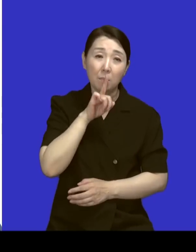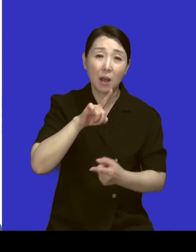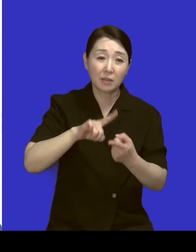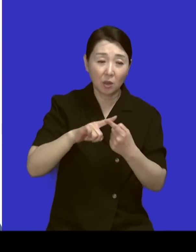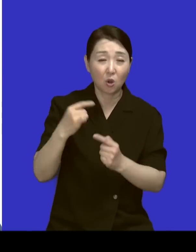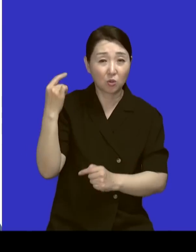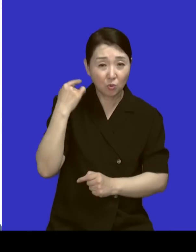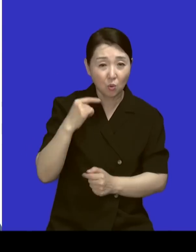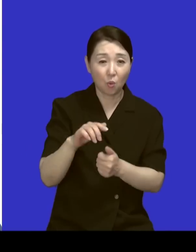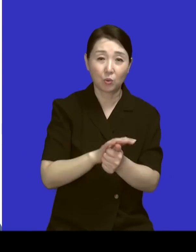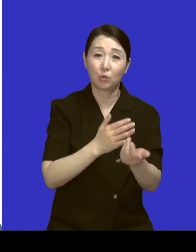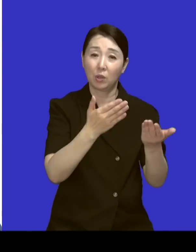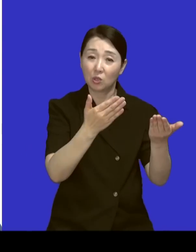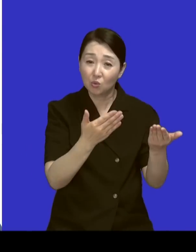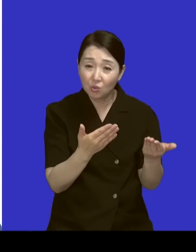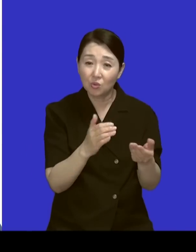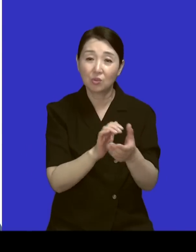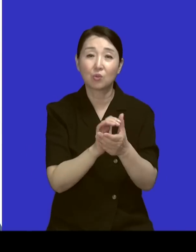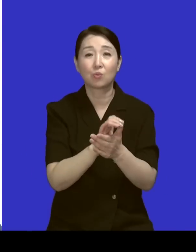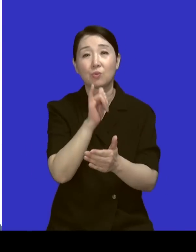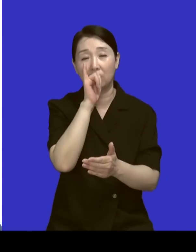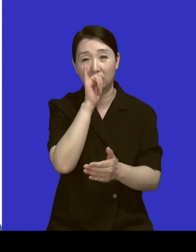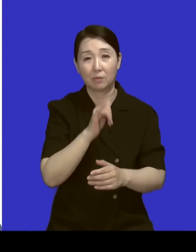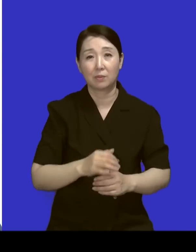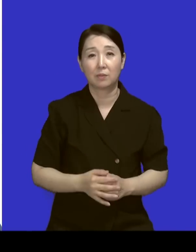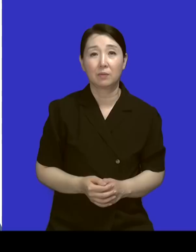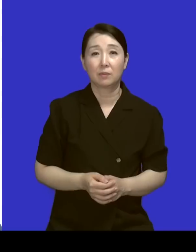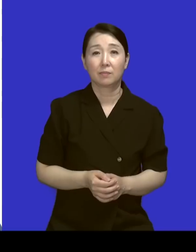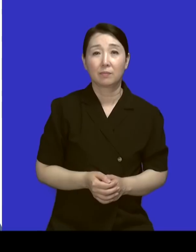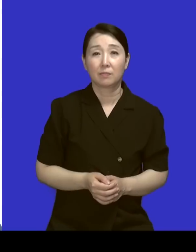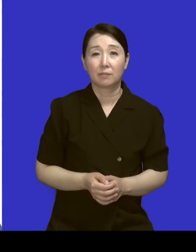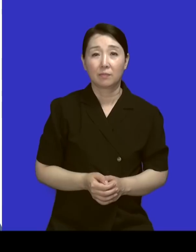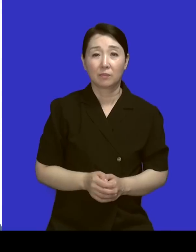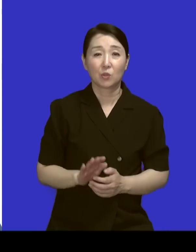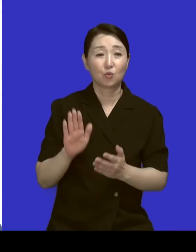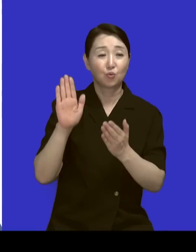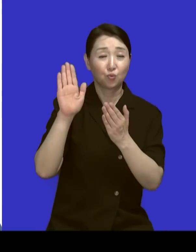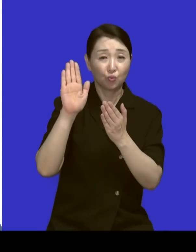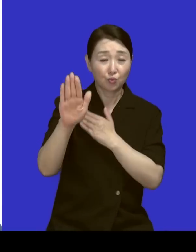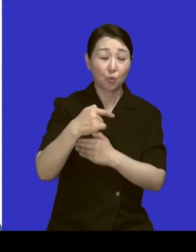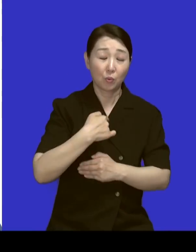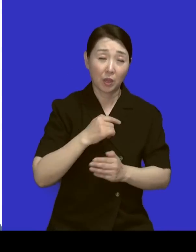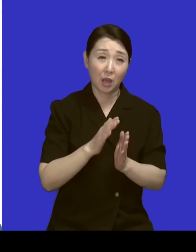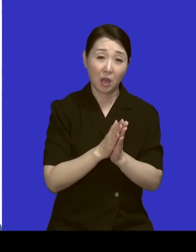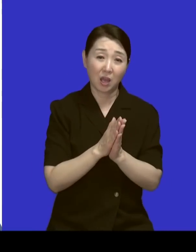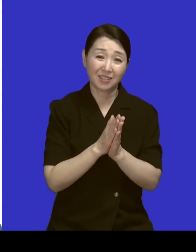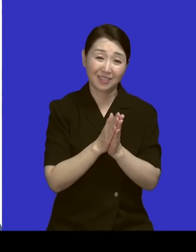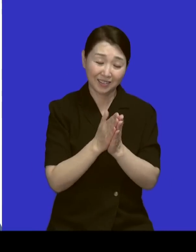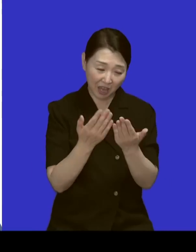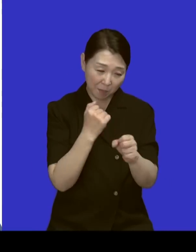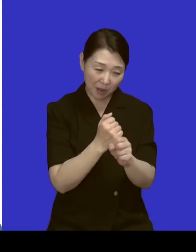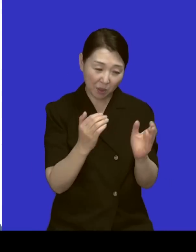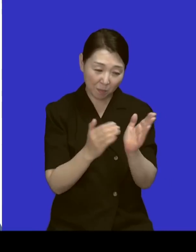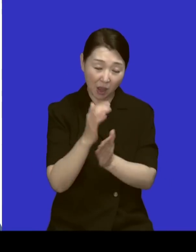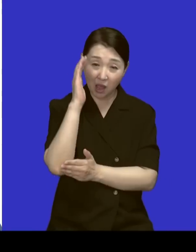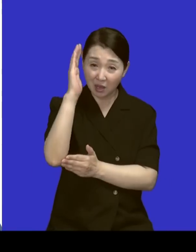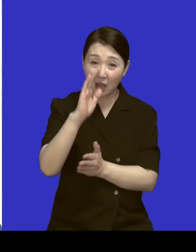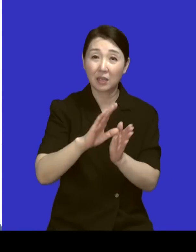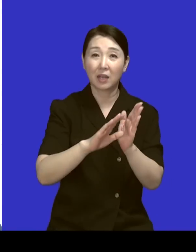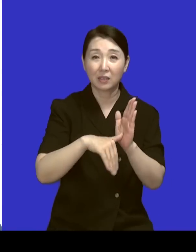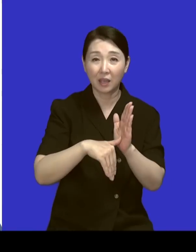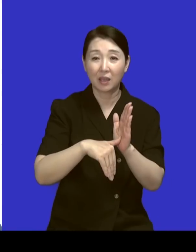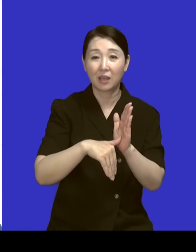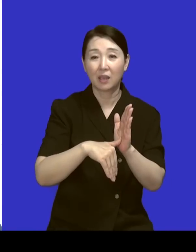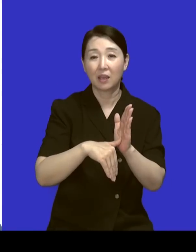들어주고 위로해주는 그런 친구들이 있었거든요. 그 후로 이제 저는 책을 내고 강의를 하면서 더 이상 셀 수 없는